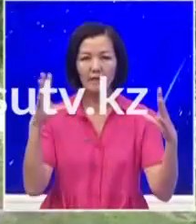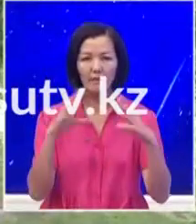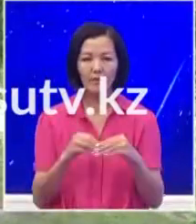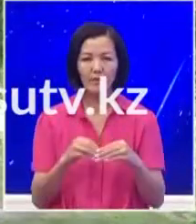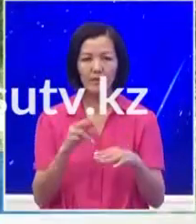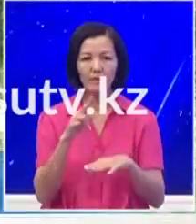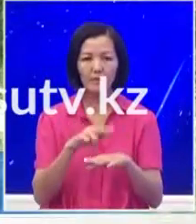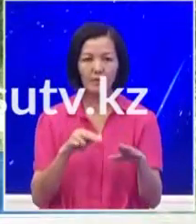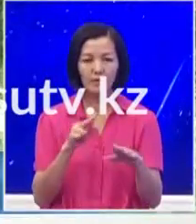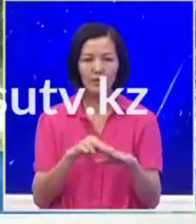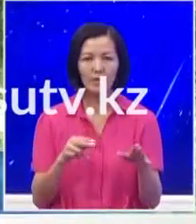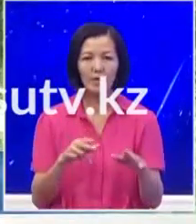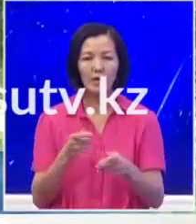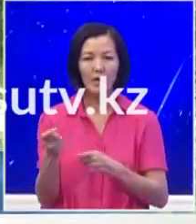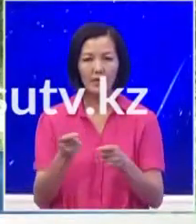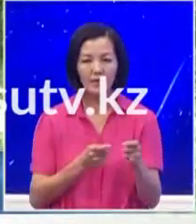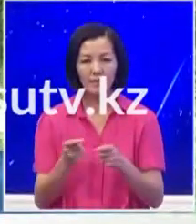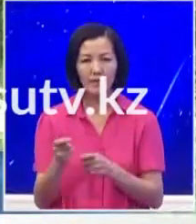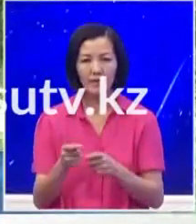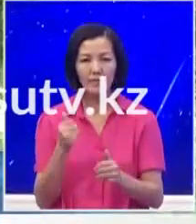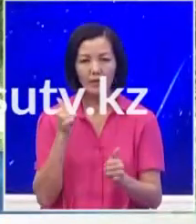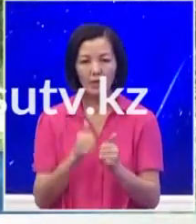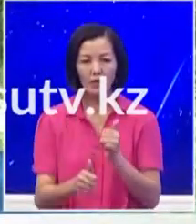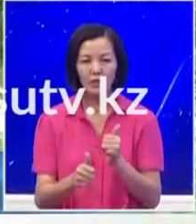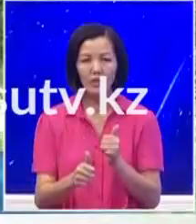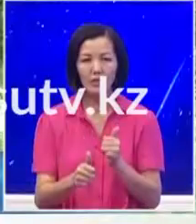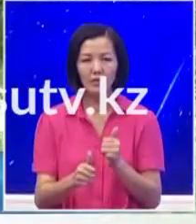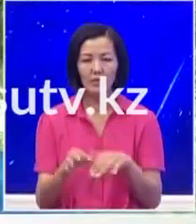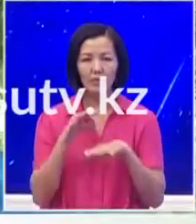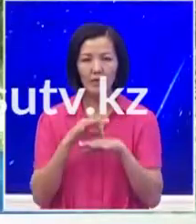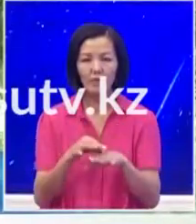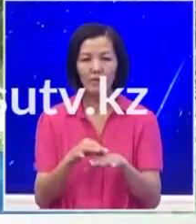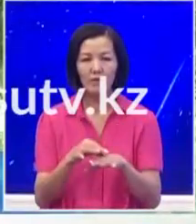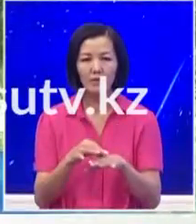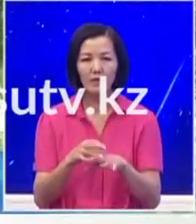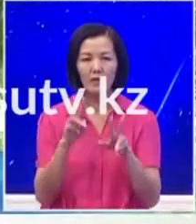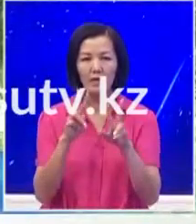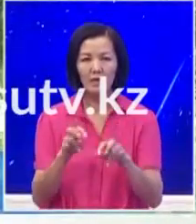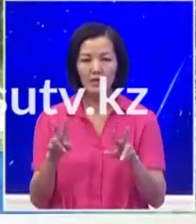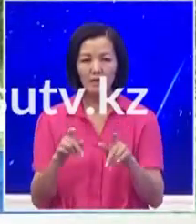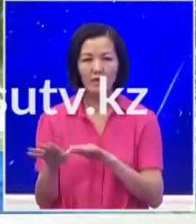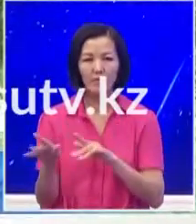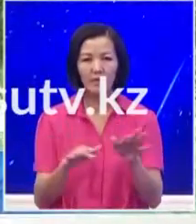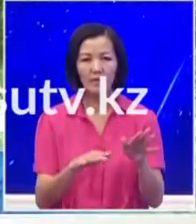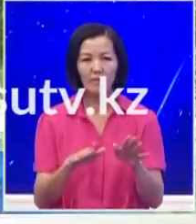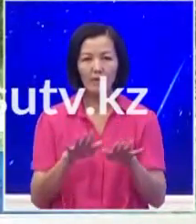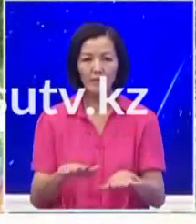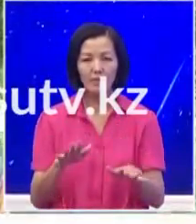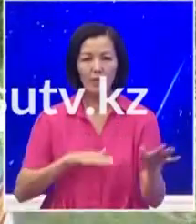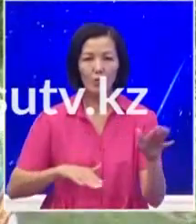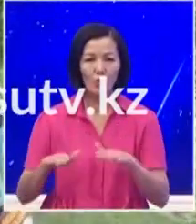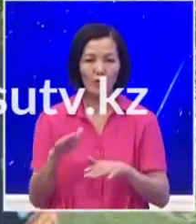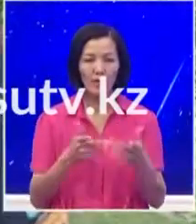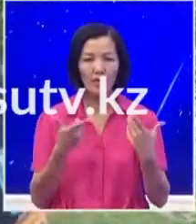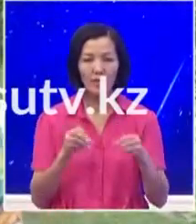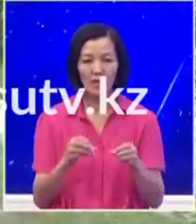местными исполнительными органами, акиматами, также отделом полиции проводятся рейдовые мероприятия по местам купания,